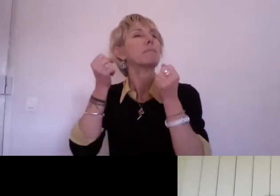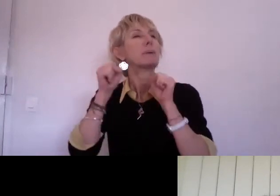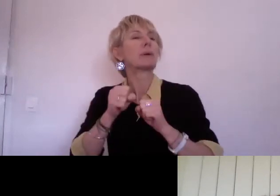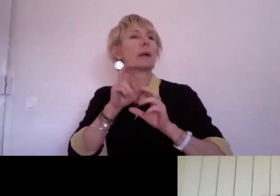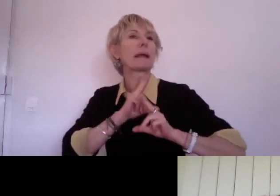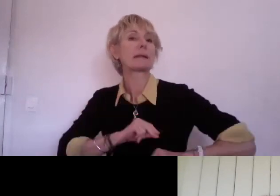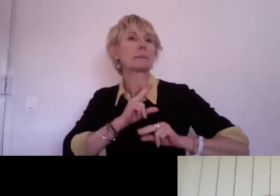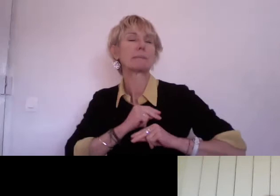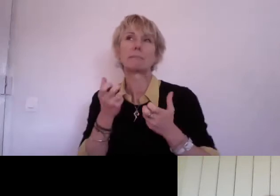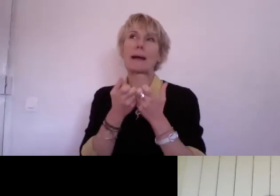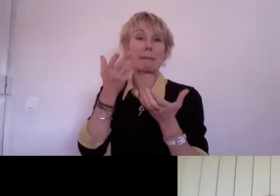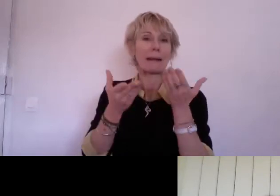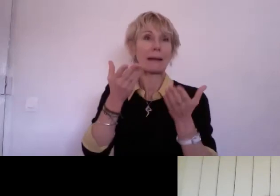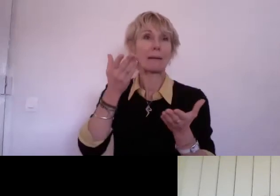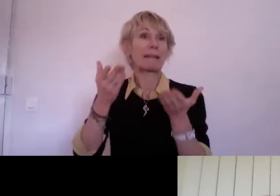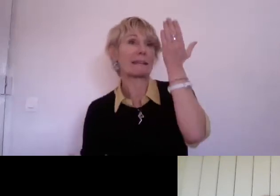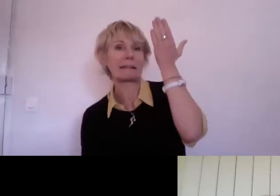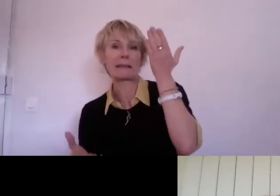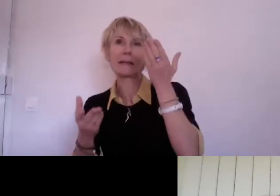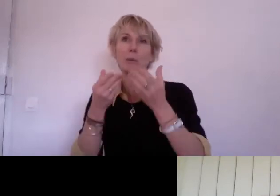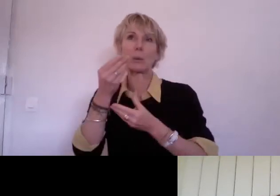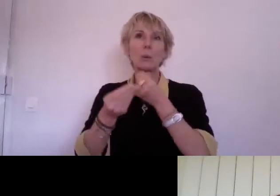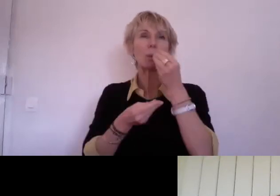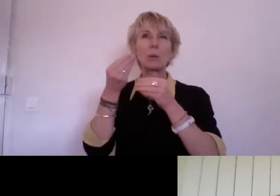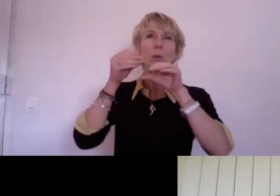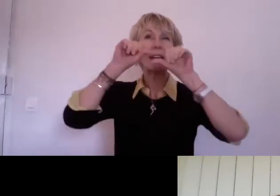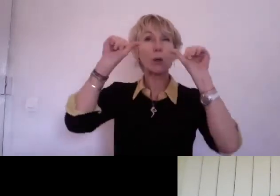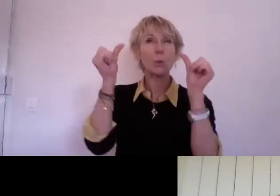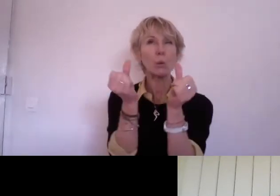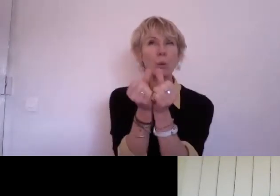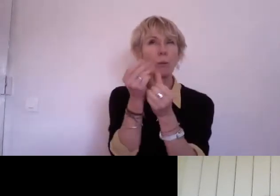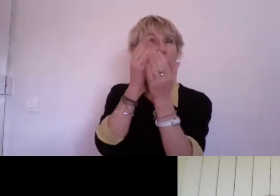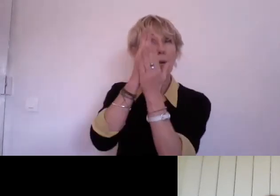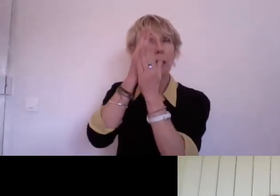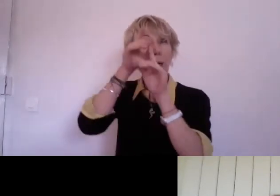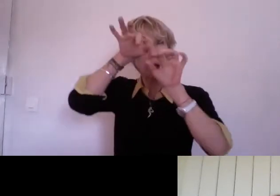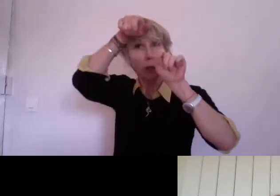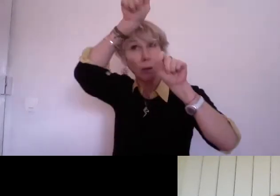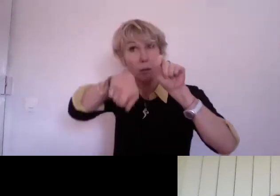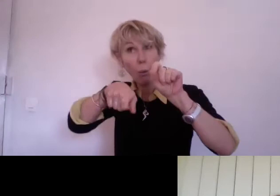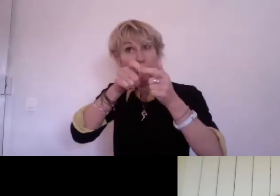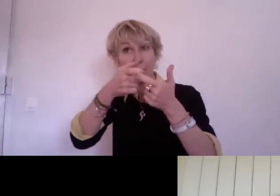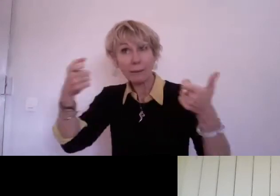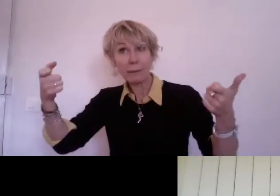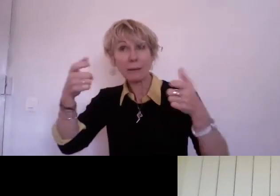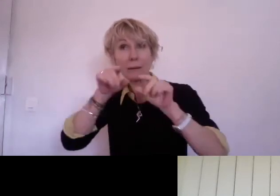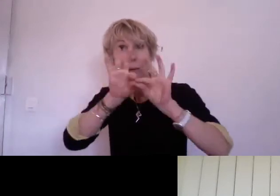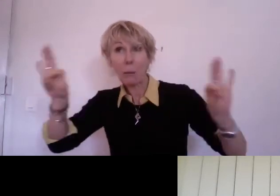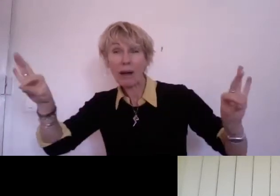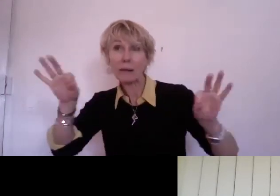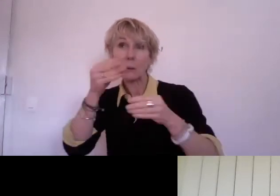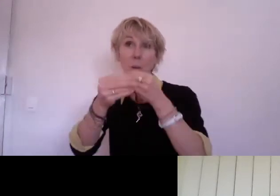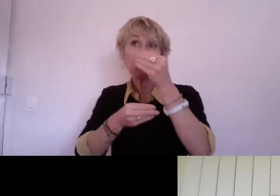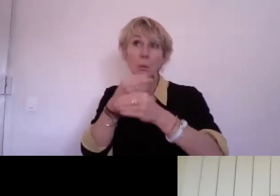le déséquilibre ou les courbes, les droites, les notions d'expansion, de compacité, à